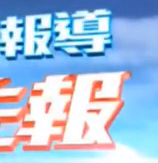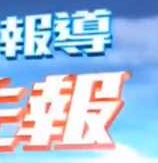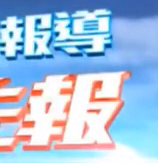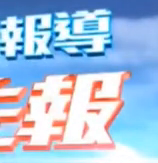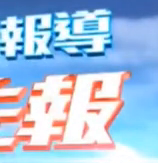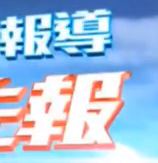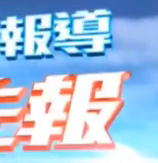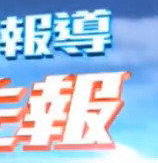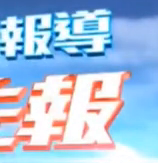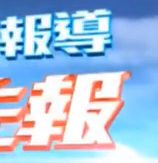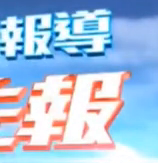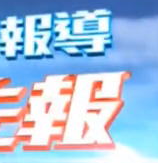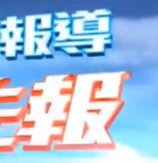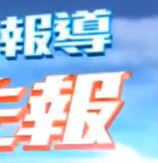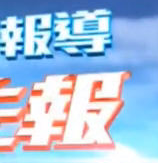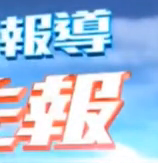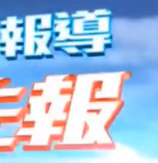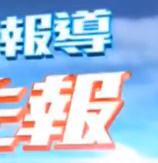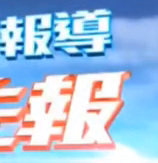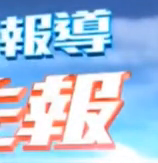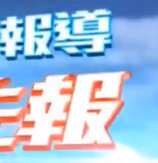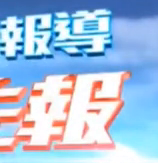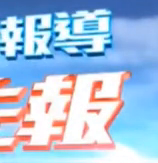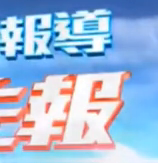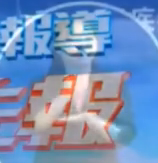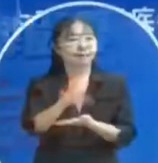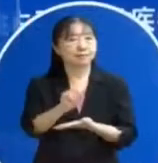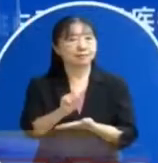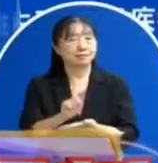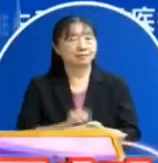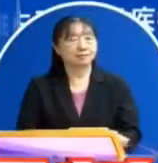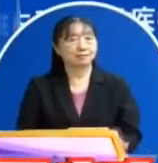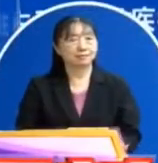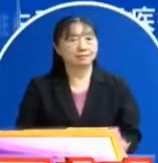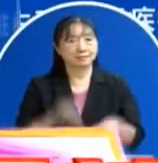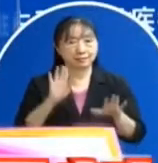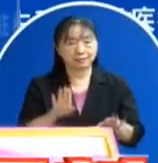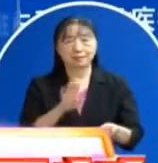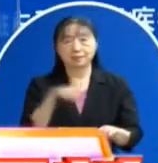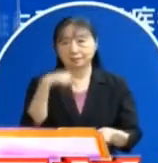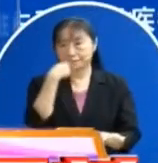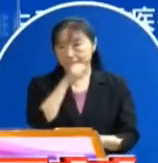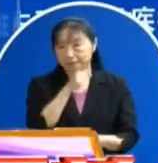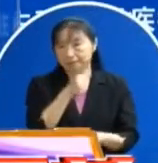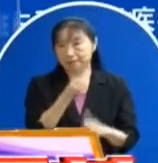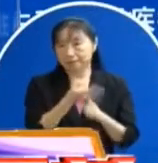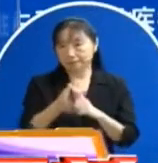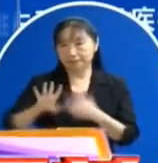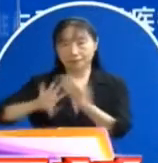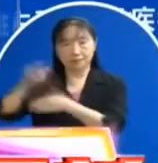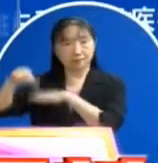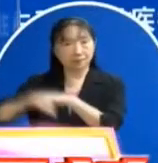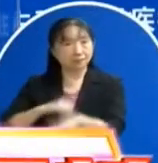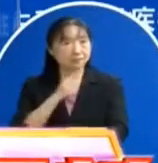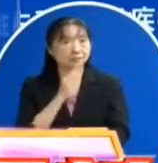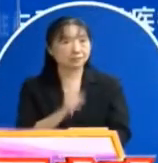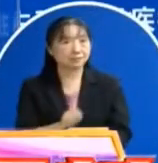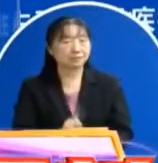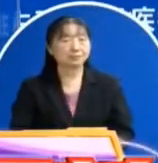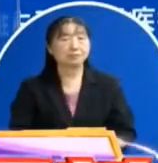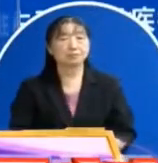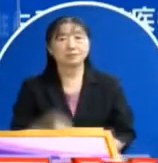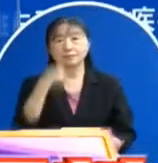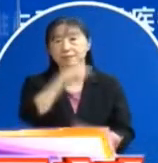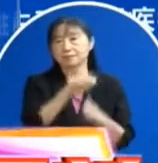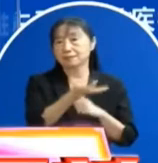你好，欢迎收看这一节的六点抢先报，我是萧慧文，来关心新冠肺炎的最新疫情。指挥中心在今天下午的记者会公